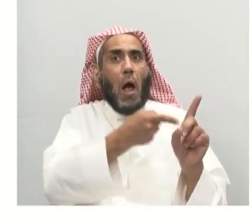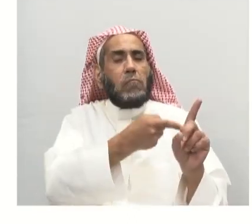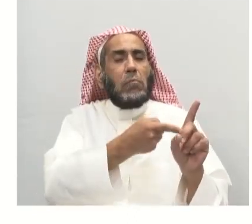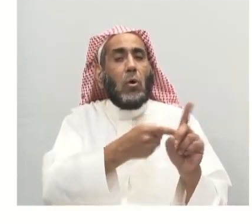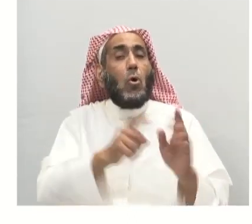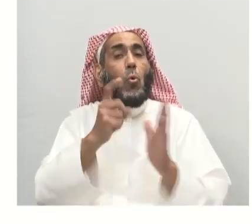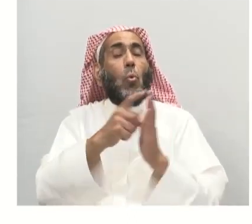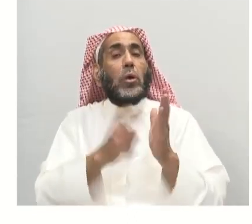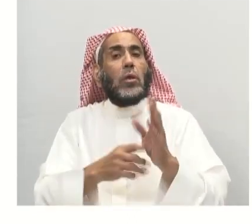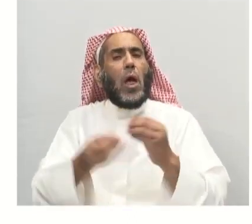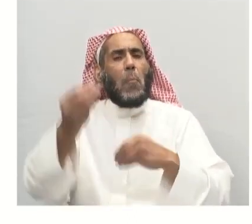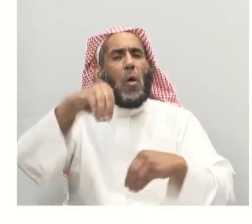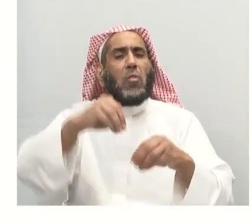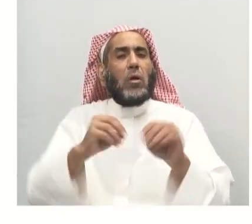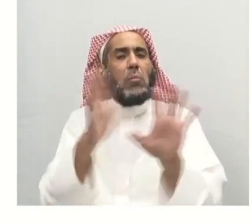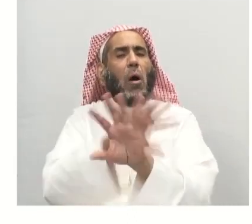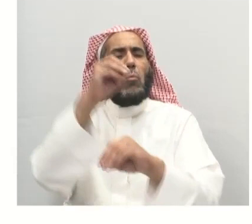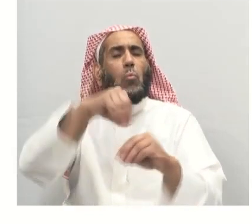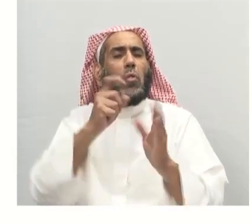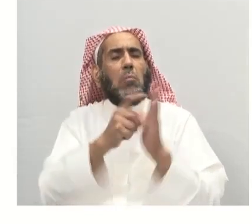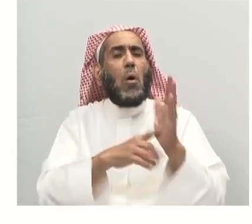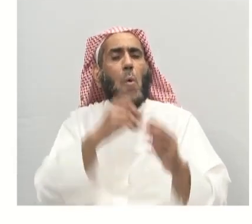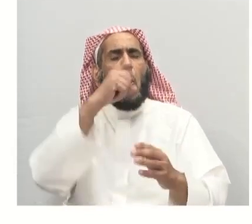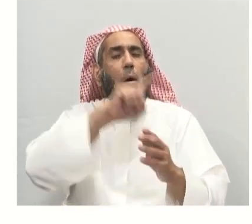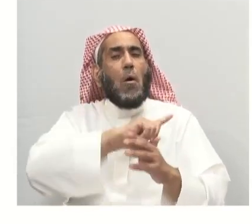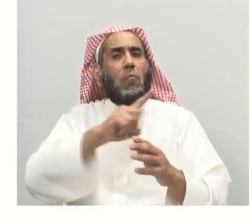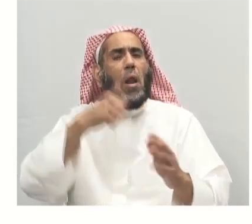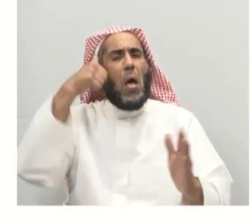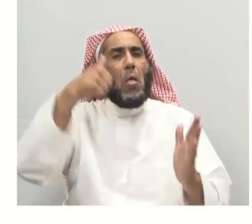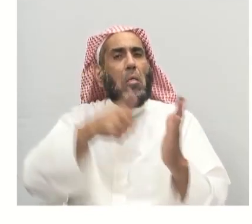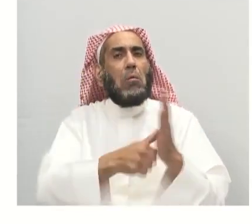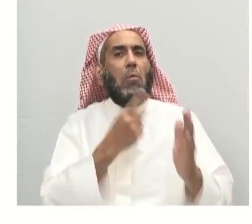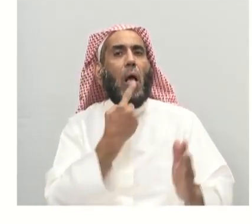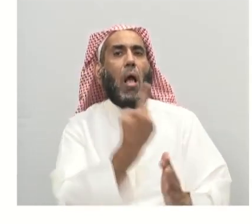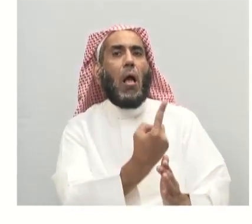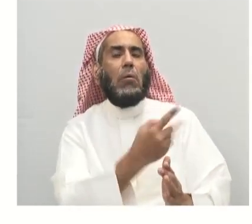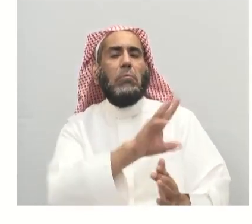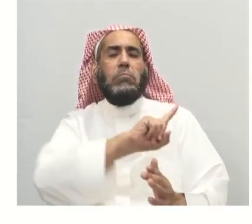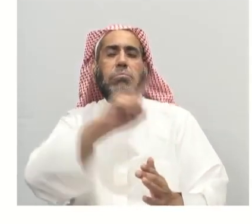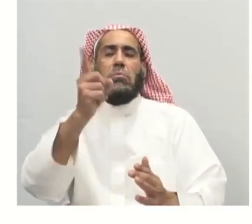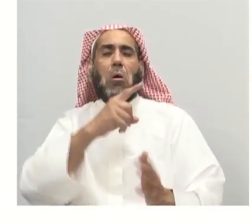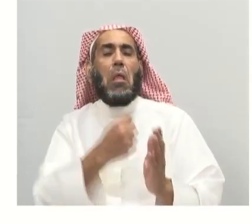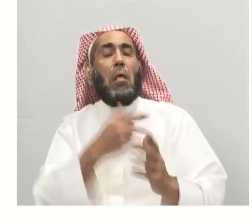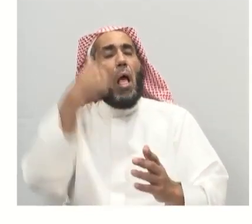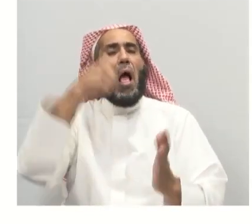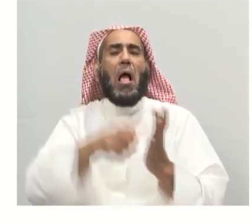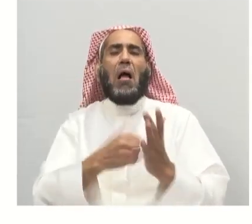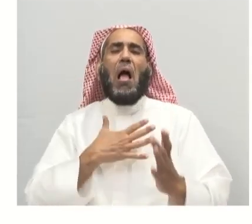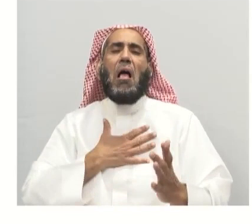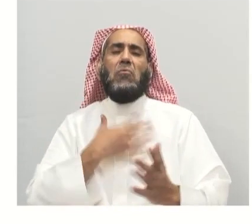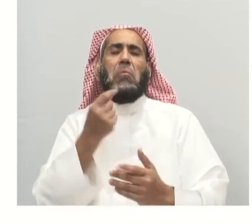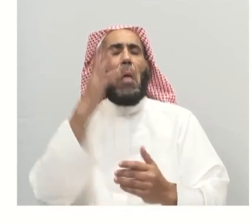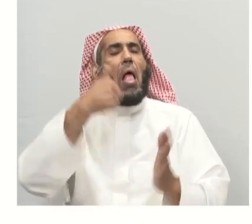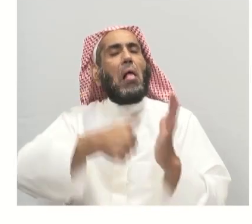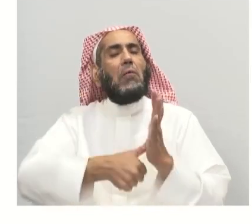ونظام الضريبه وغير ذلك من الانظمه والقوانين فلا يعذر احد بيقول انا اجهل هذه الانظمه